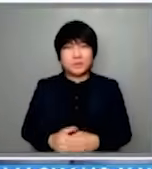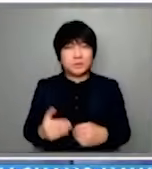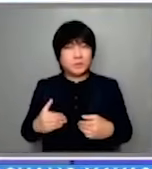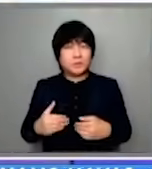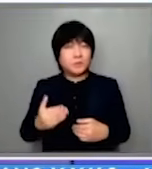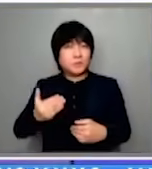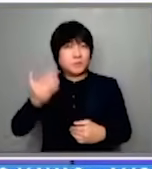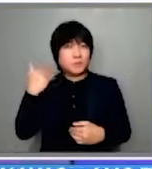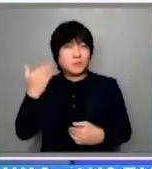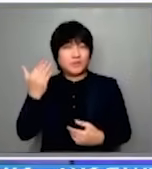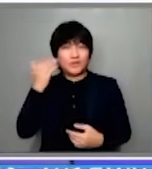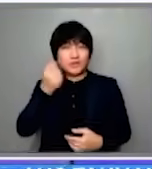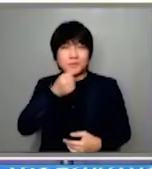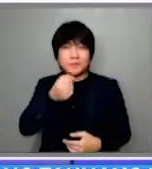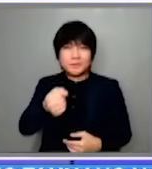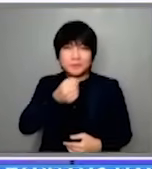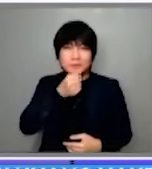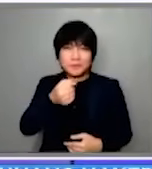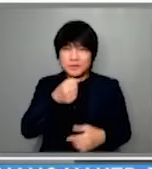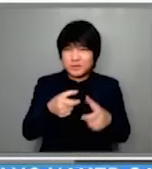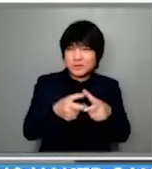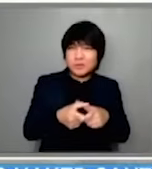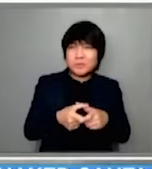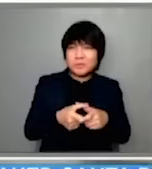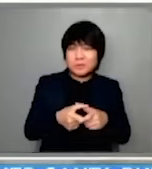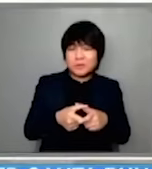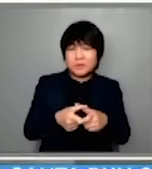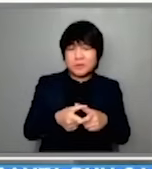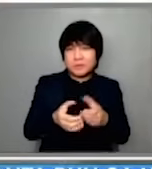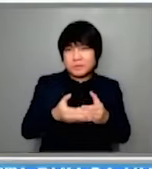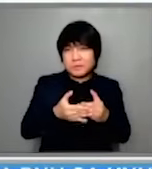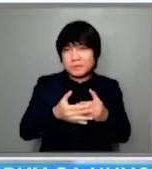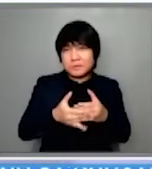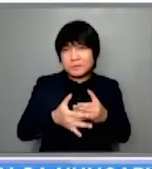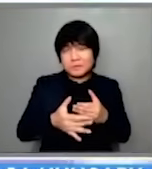hanggang sa maging full-fledged TV station,